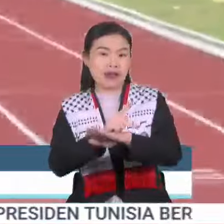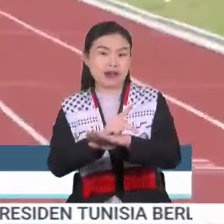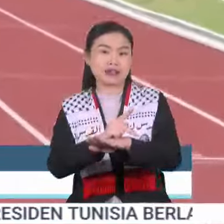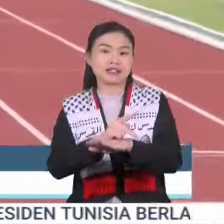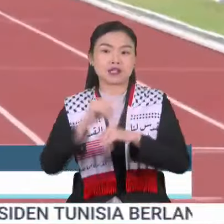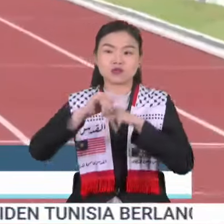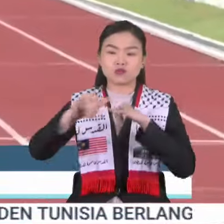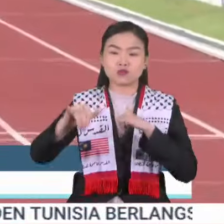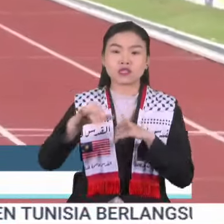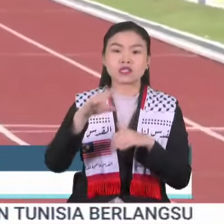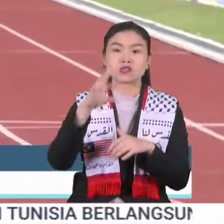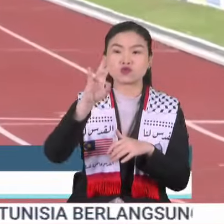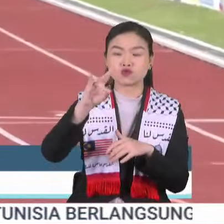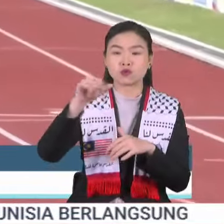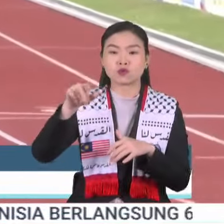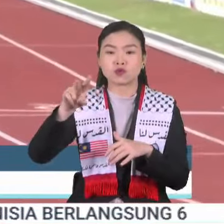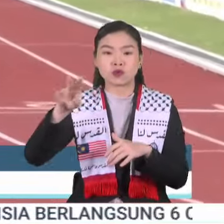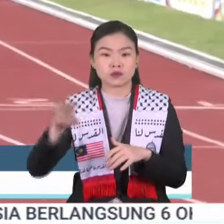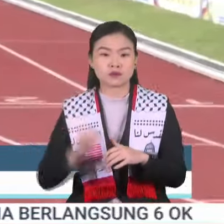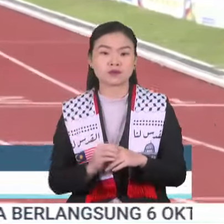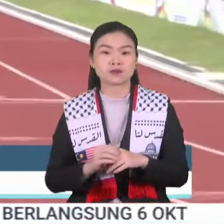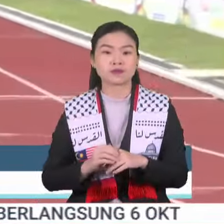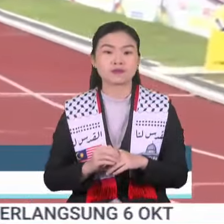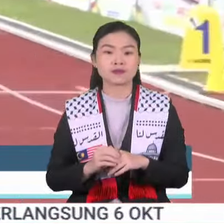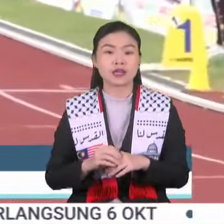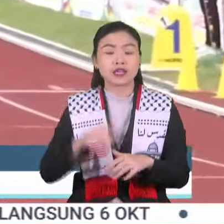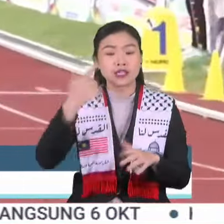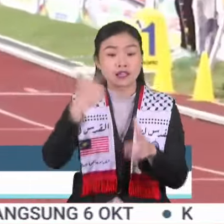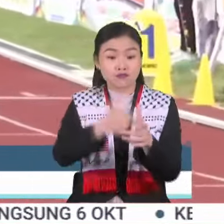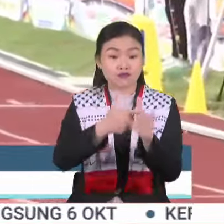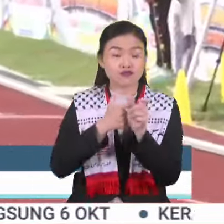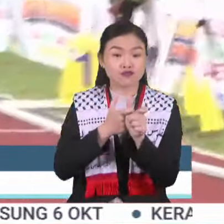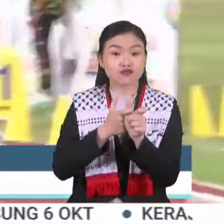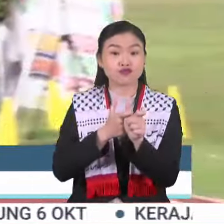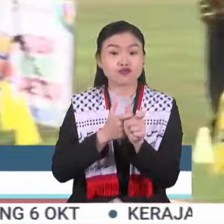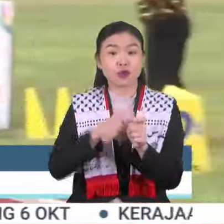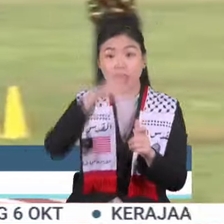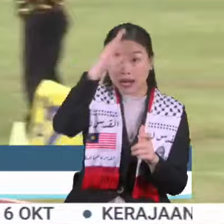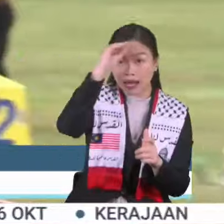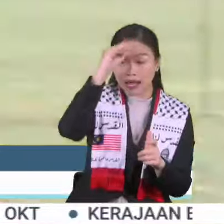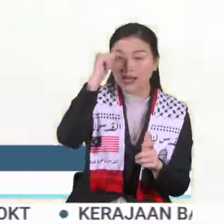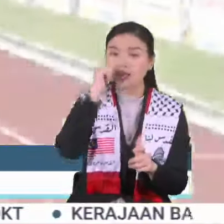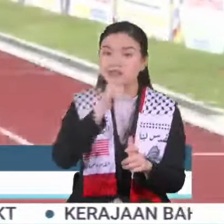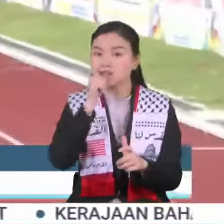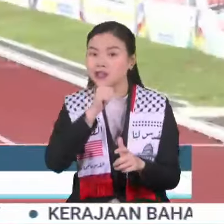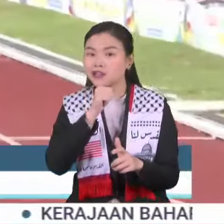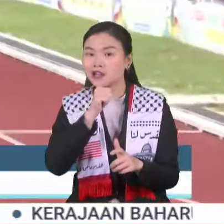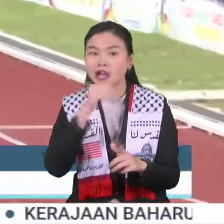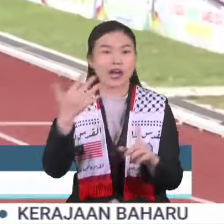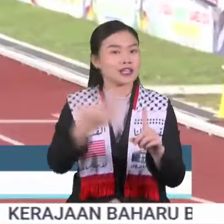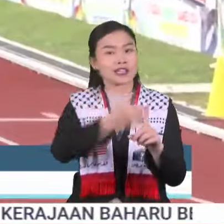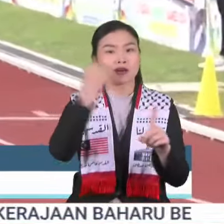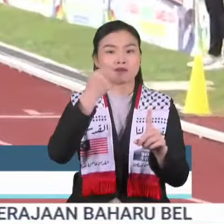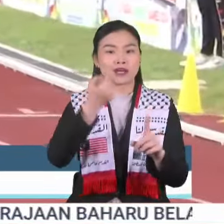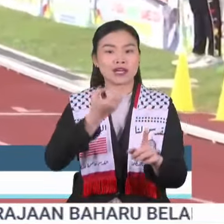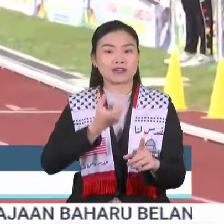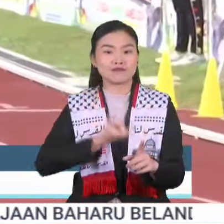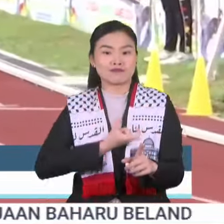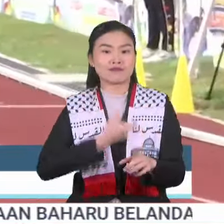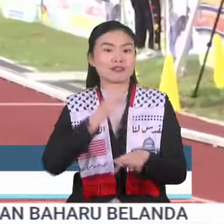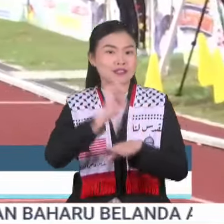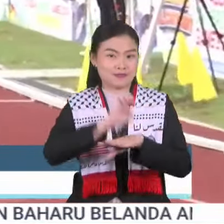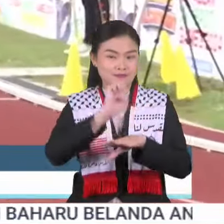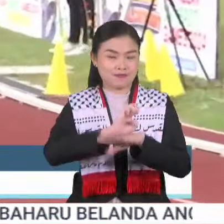meter. Sementara itu, dua ahli negara Umar Osman dan Shirin Samson Walaboy menepati ramalan apabila meraih emas dalam acara